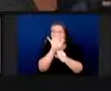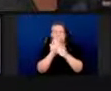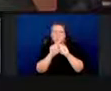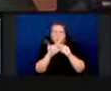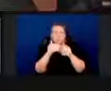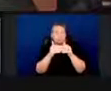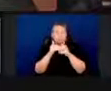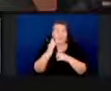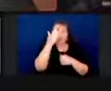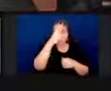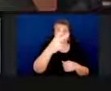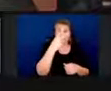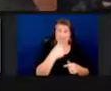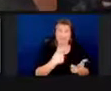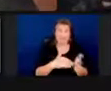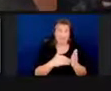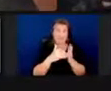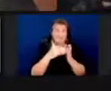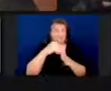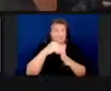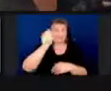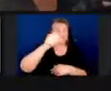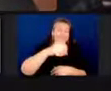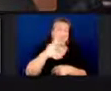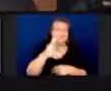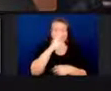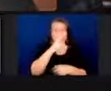قدرها ولها وزنها في المجتمع،